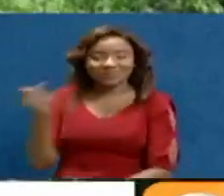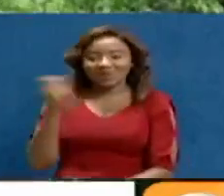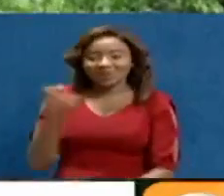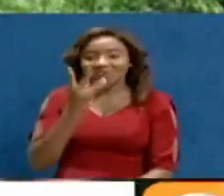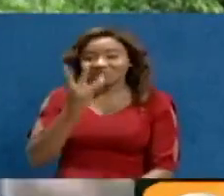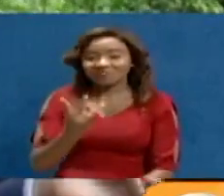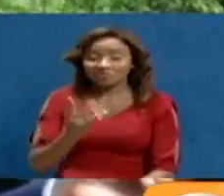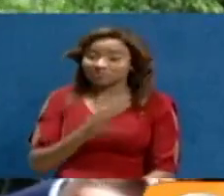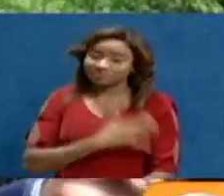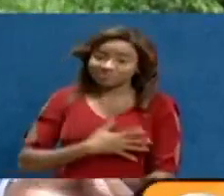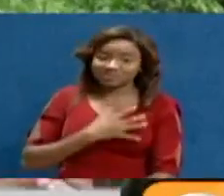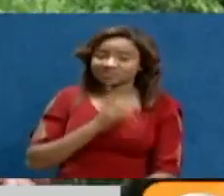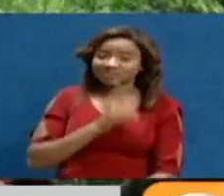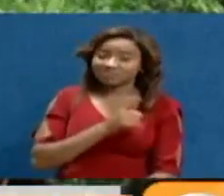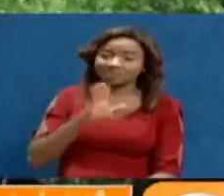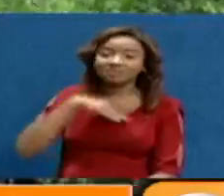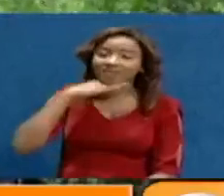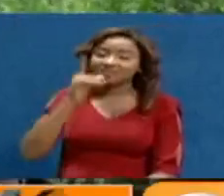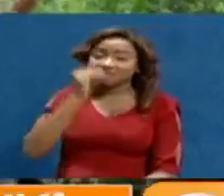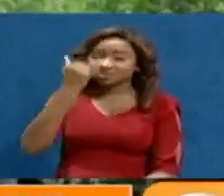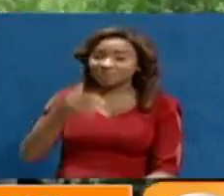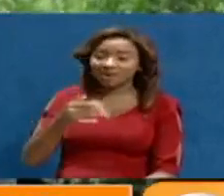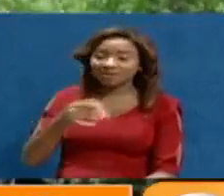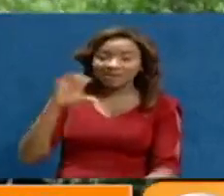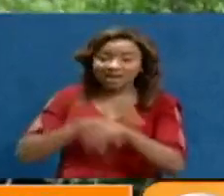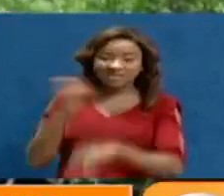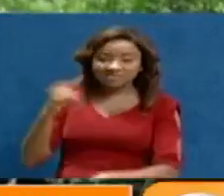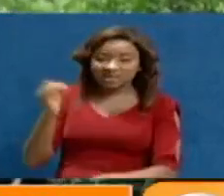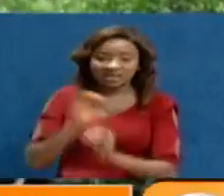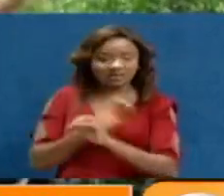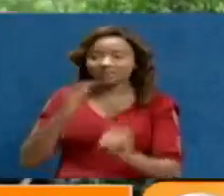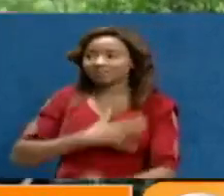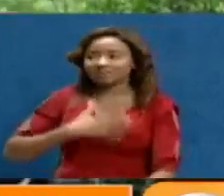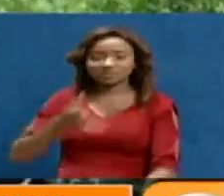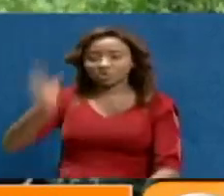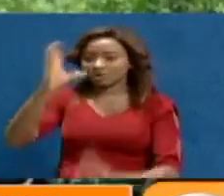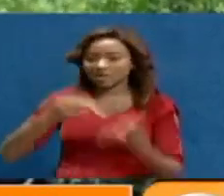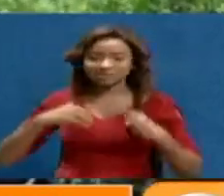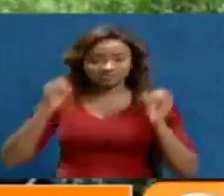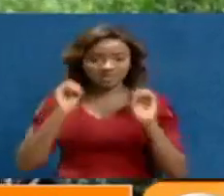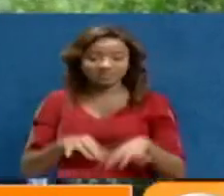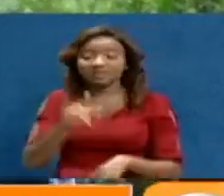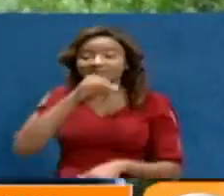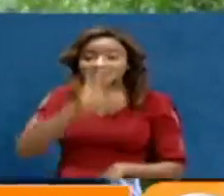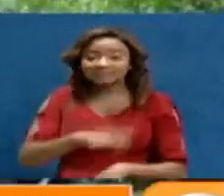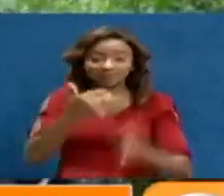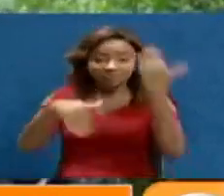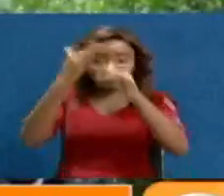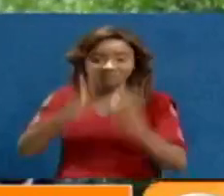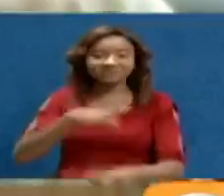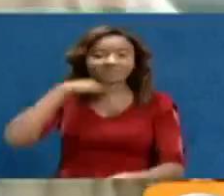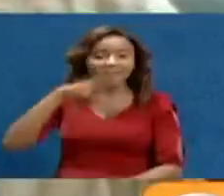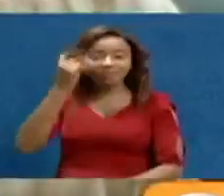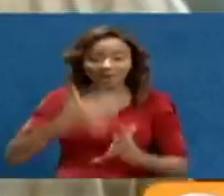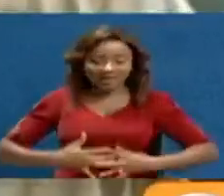Si vizuri kusema Kevin alienda kwa sababu ya mshahara. Mungu hawezi kubali. You cannot, son of a professor cannot die of hunger kwa